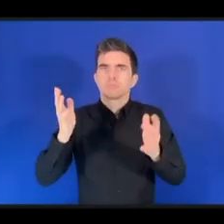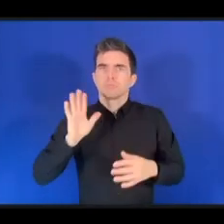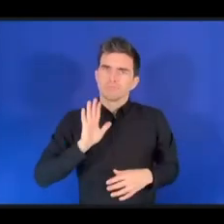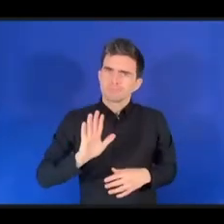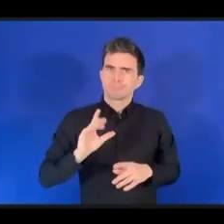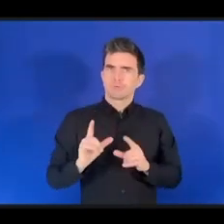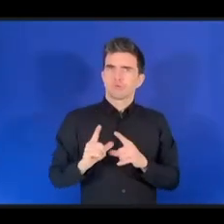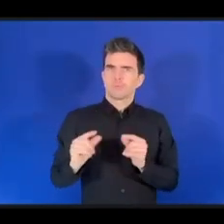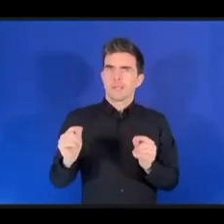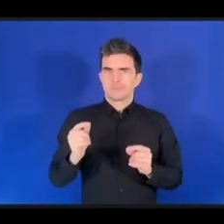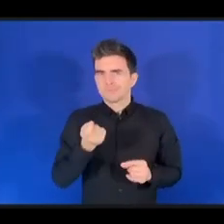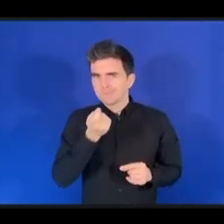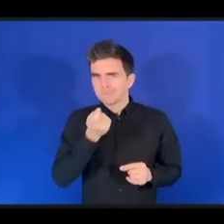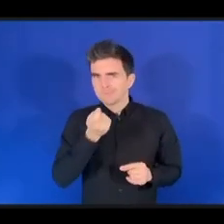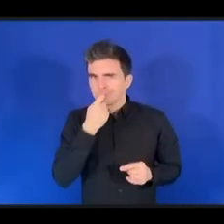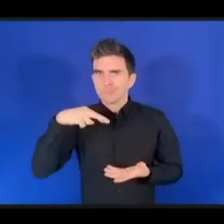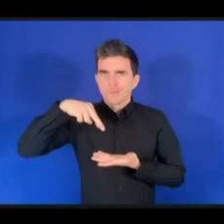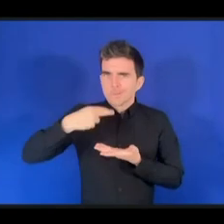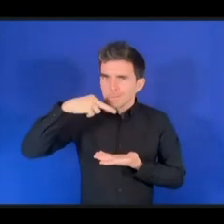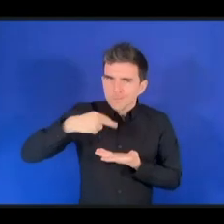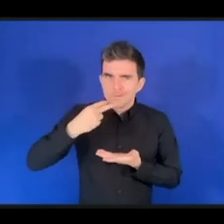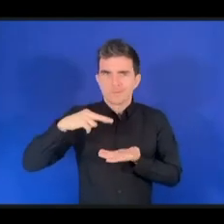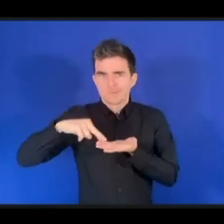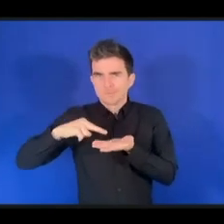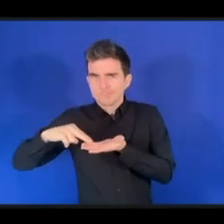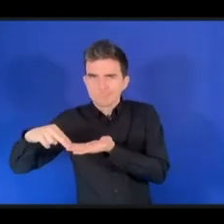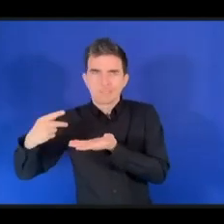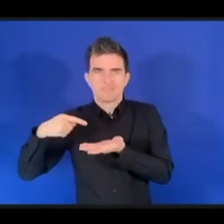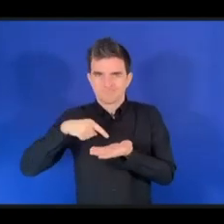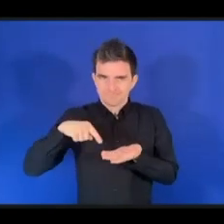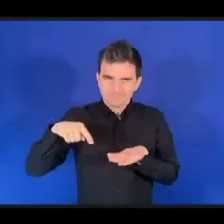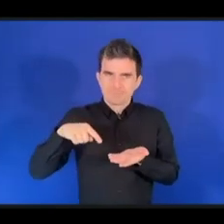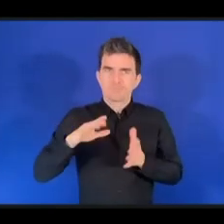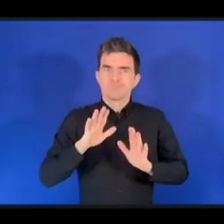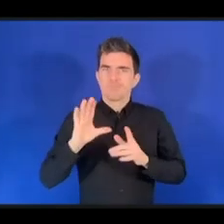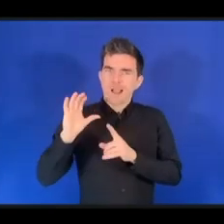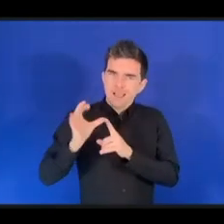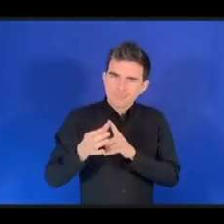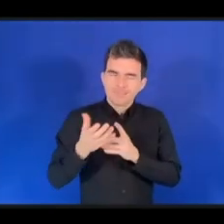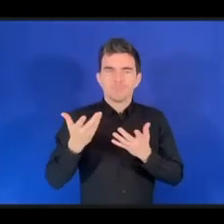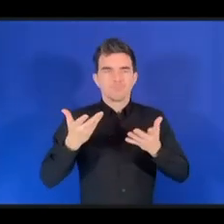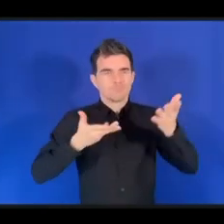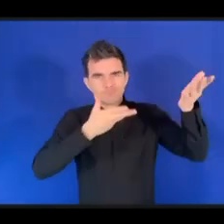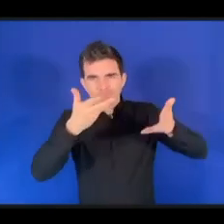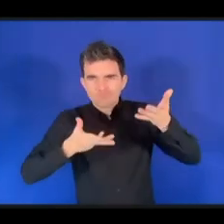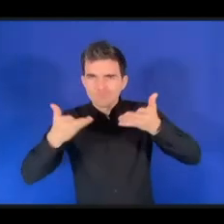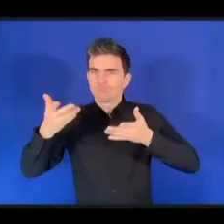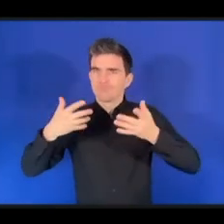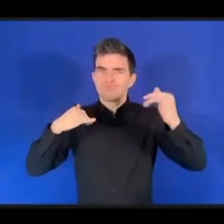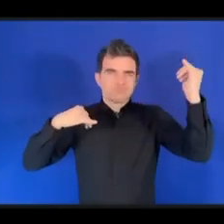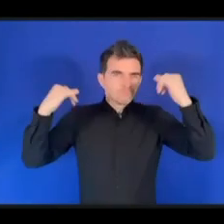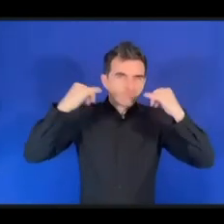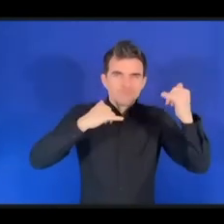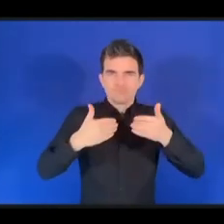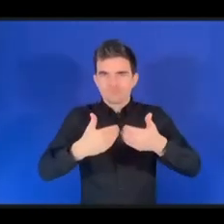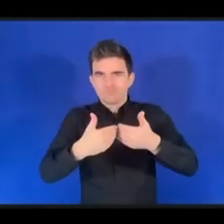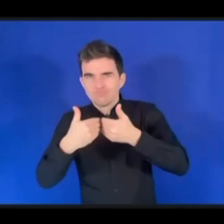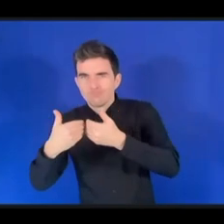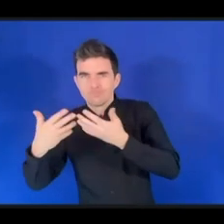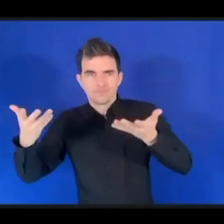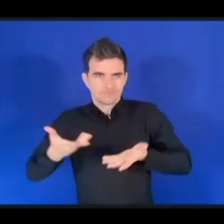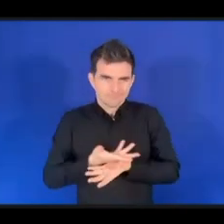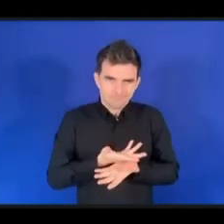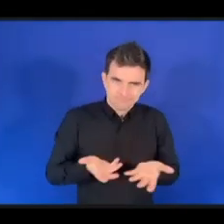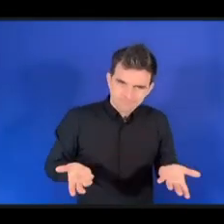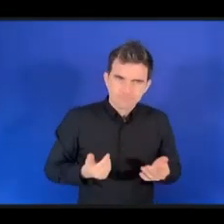japonais qui rayonne à partir de Kyoto nous essayons justement de faire rayonner la culture japonaise à partir